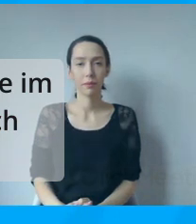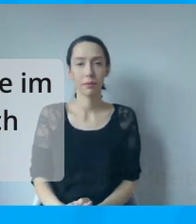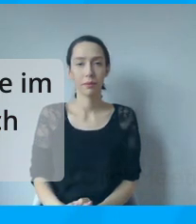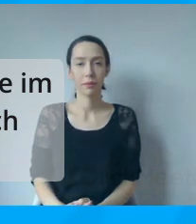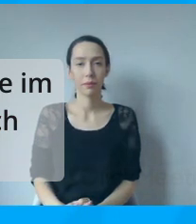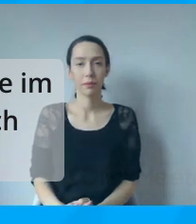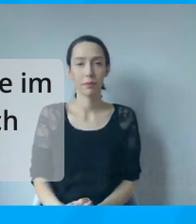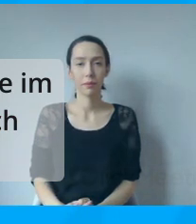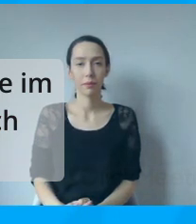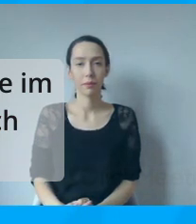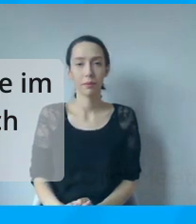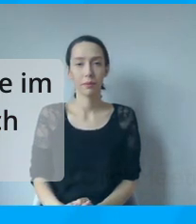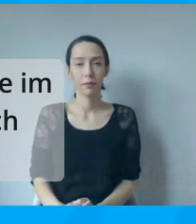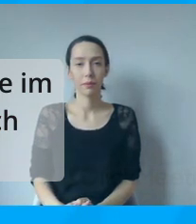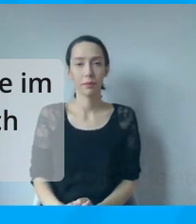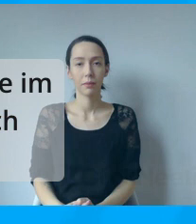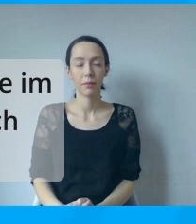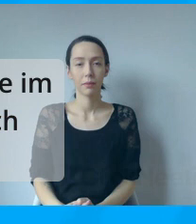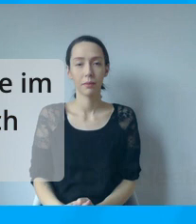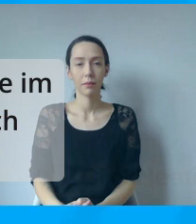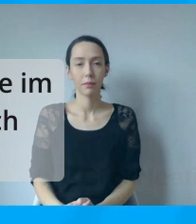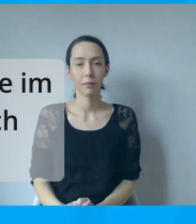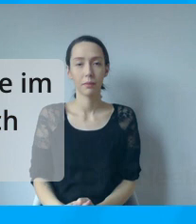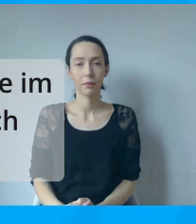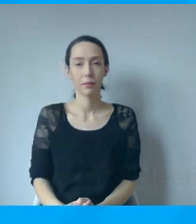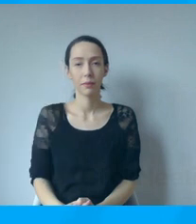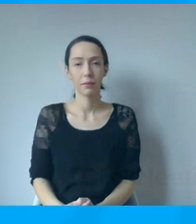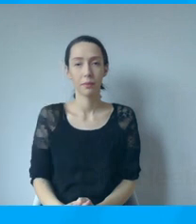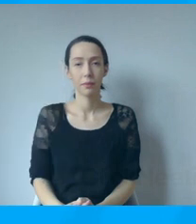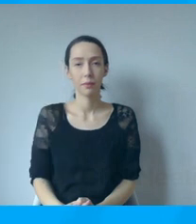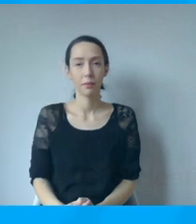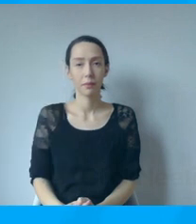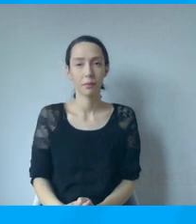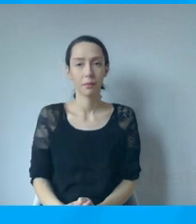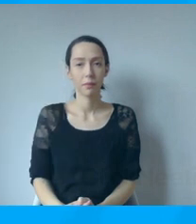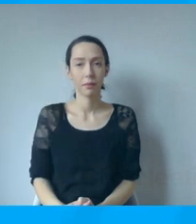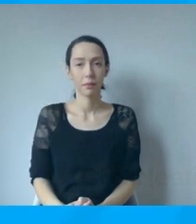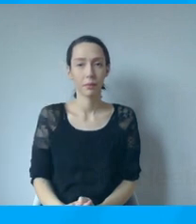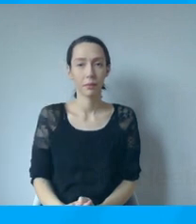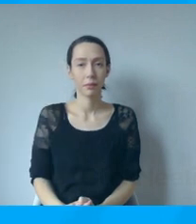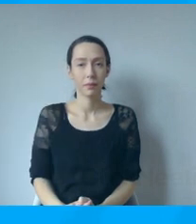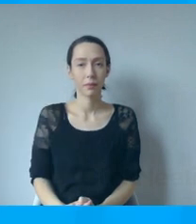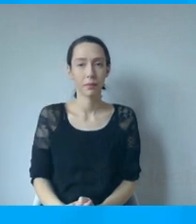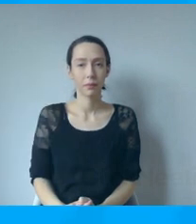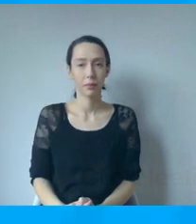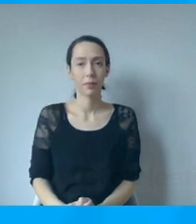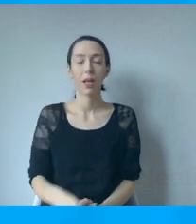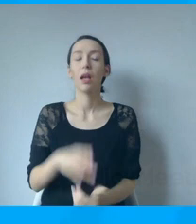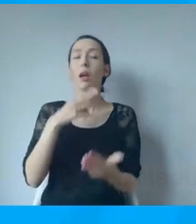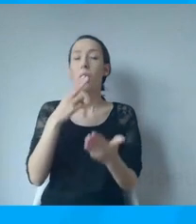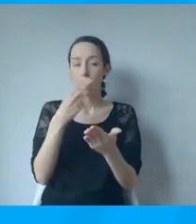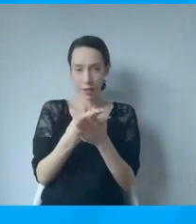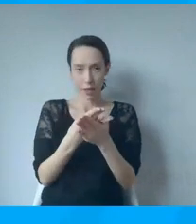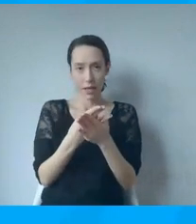regularnie, tym ta popularność tych wpisów spada drastycznie. I teraz tak, czy hasztagi mają sens na LinkedIn? Mają,